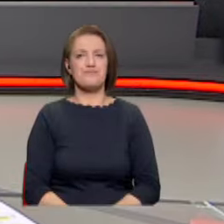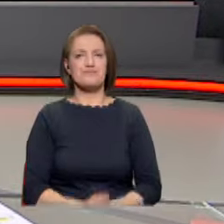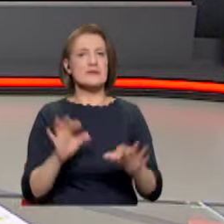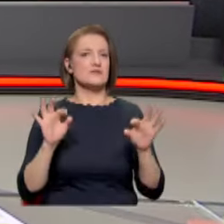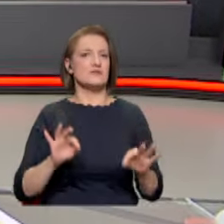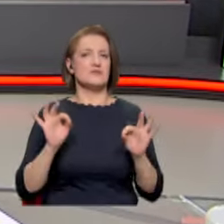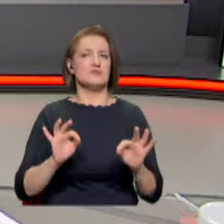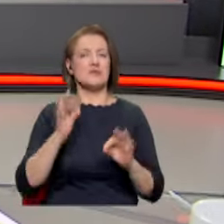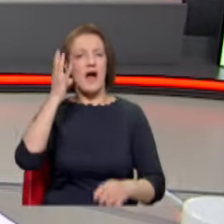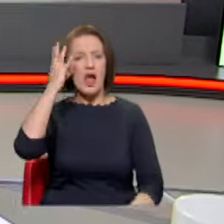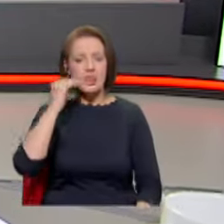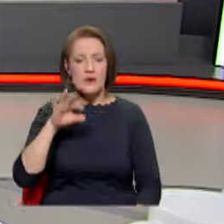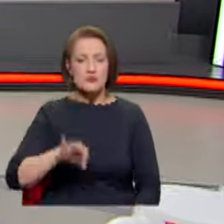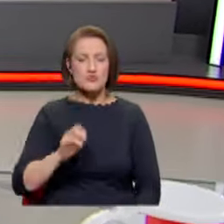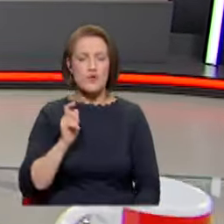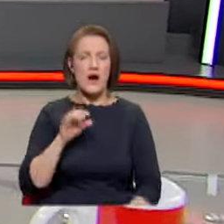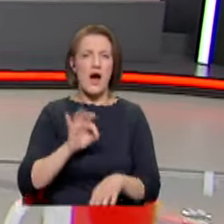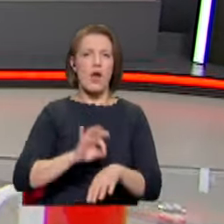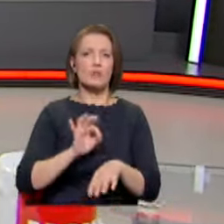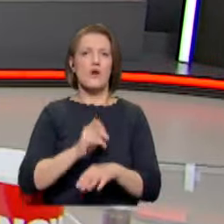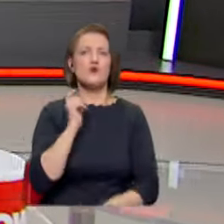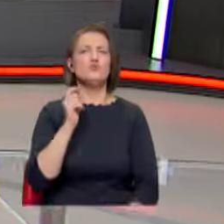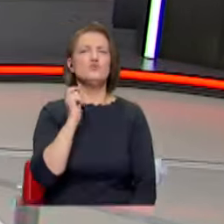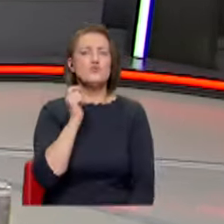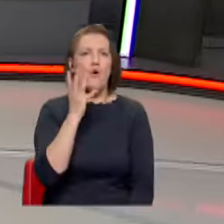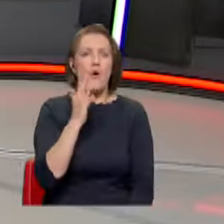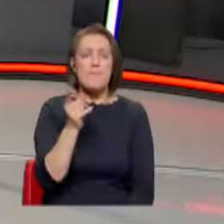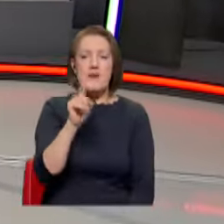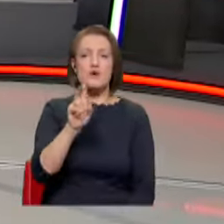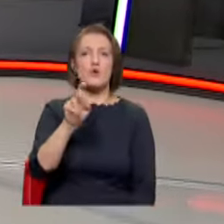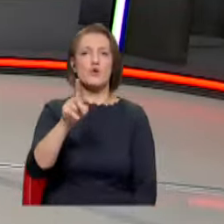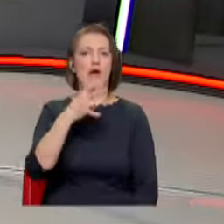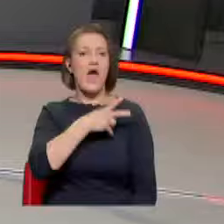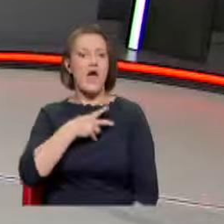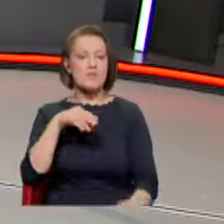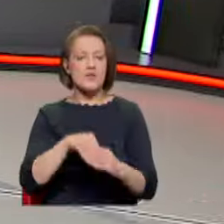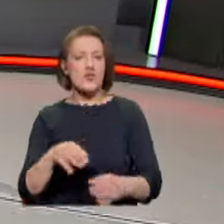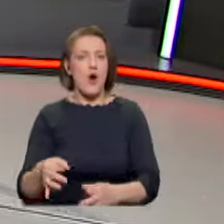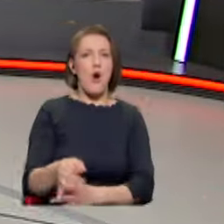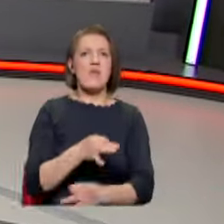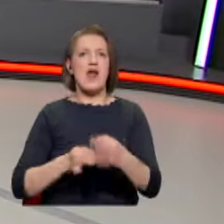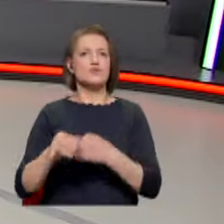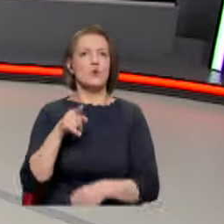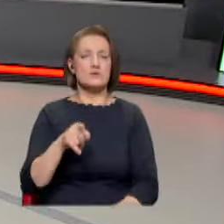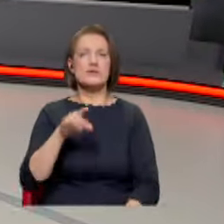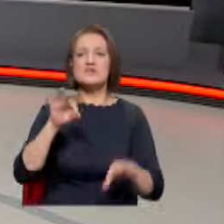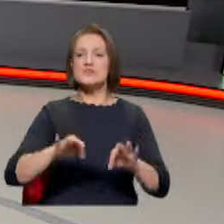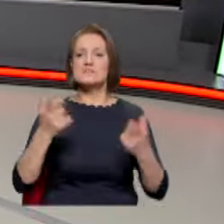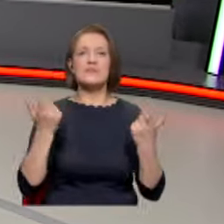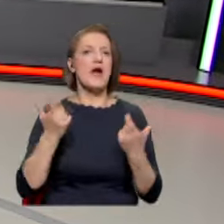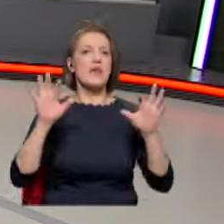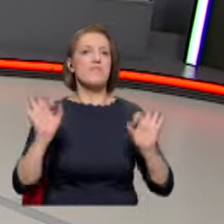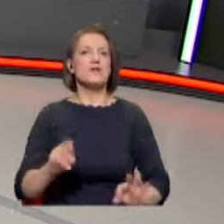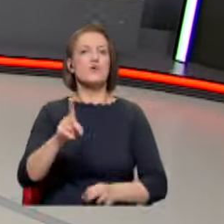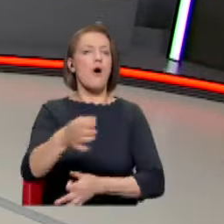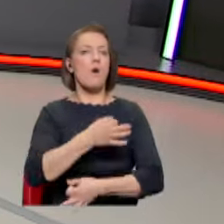gelelim şimdi yine anlamakta şu anda zorluk çekilen bir başka konuya emniyette operasyon şimdi nerede başladı